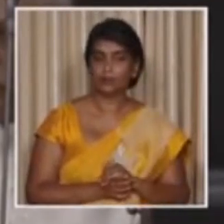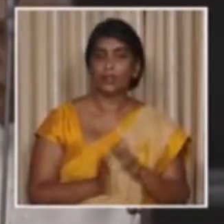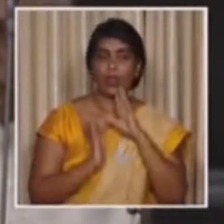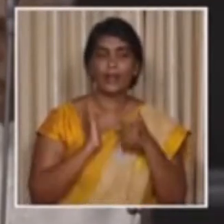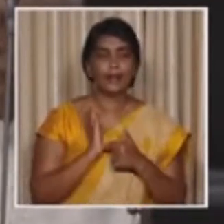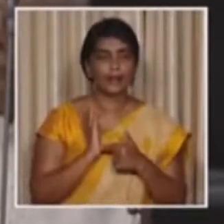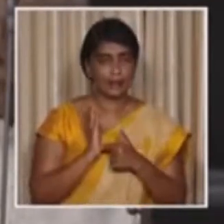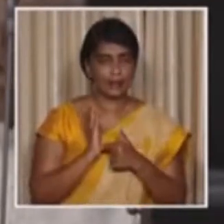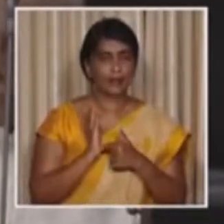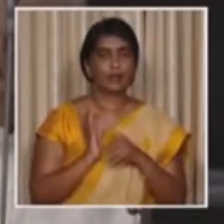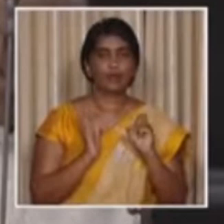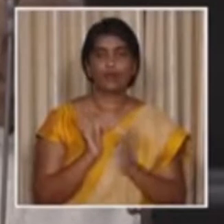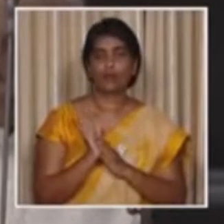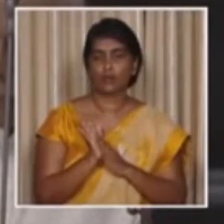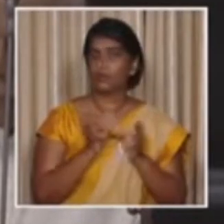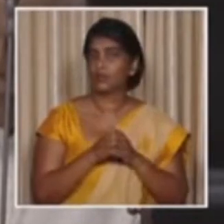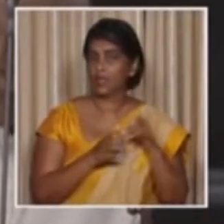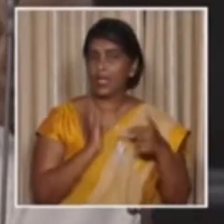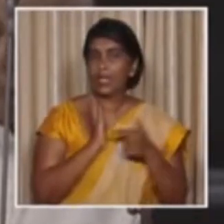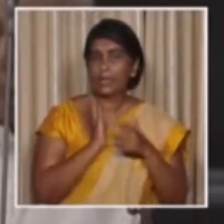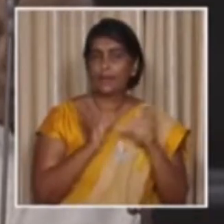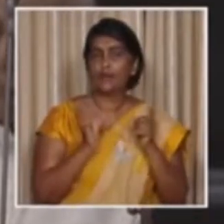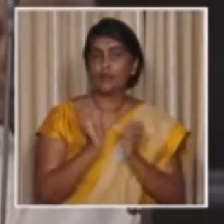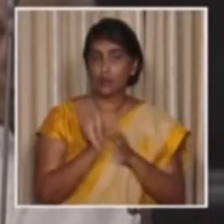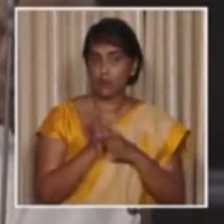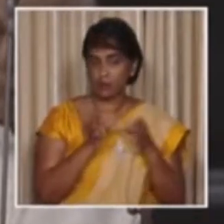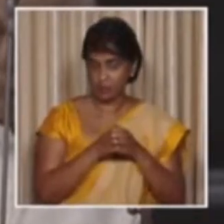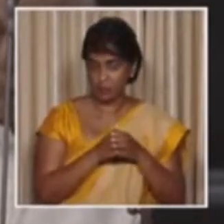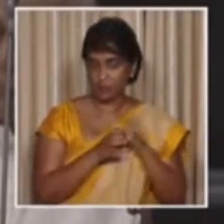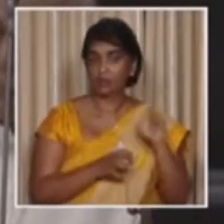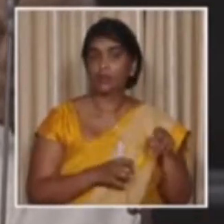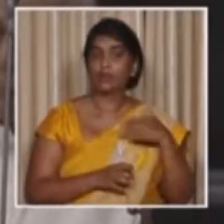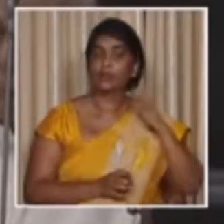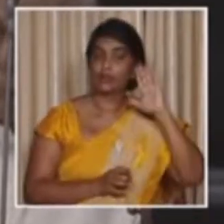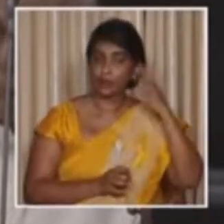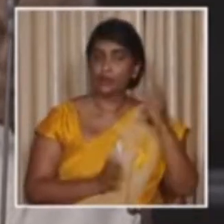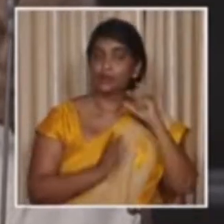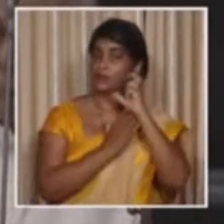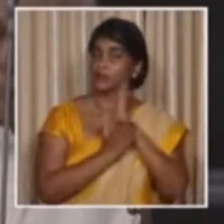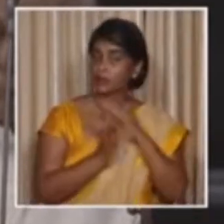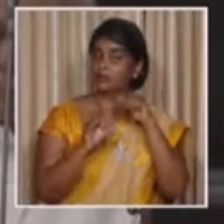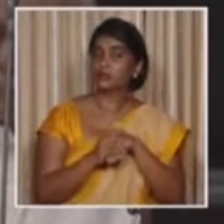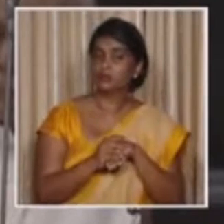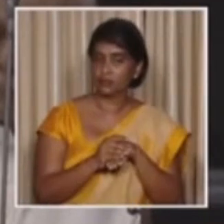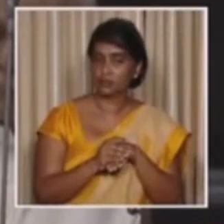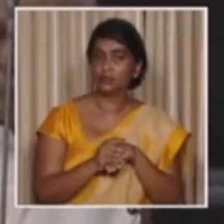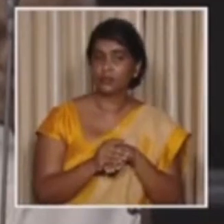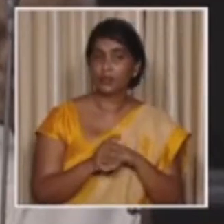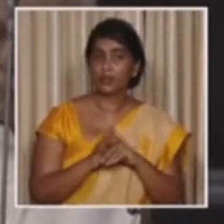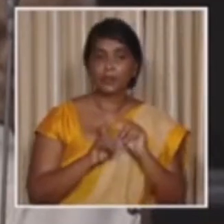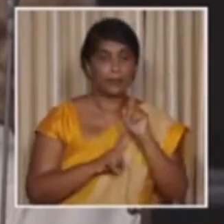තාවකාලික කොමිසමක්. ඒ තාවකාලික කොමිසමට තිබුණේ විශේෂයෙන්ම ව්‍යවස්ථාව යටතේ මේ